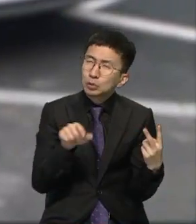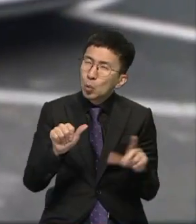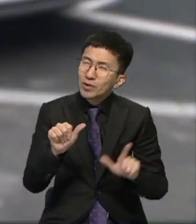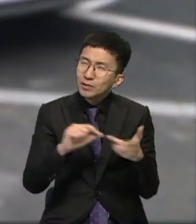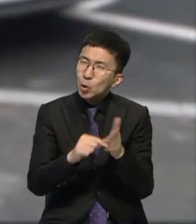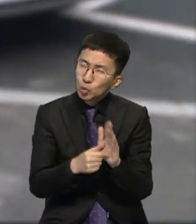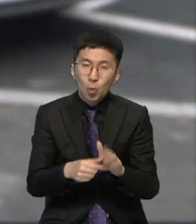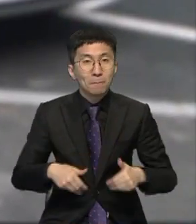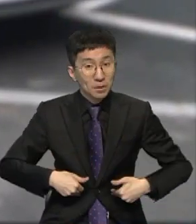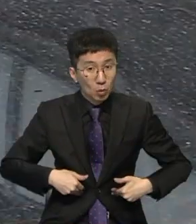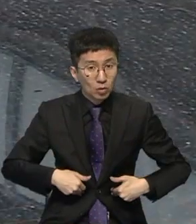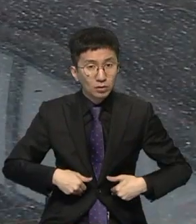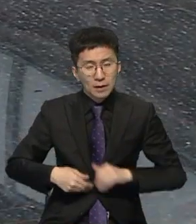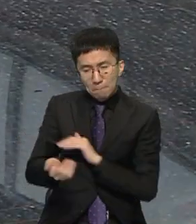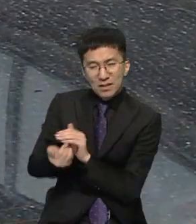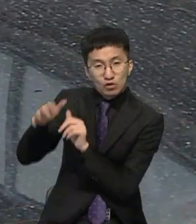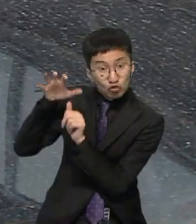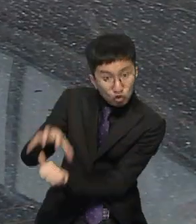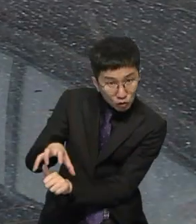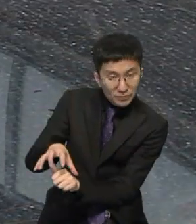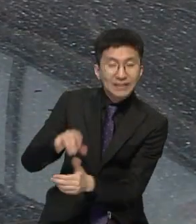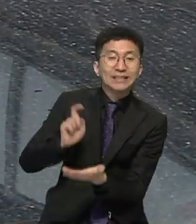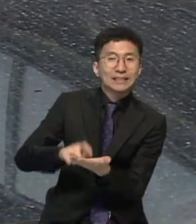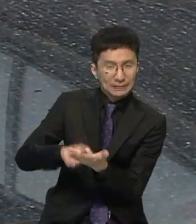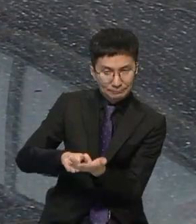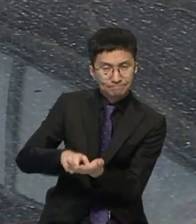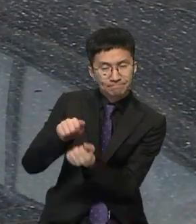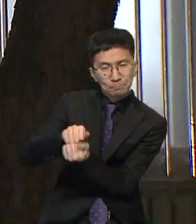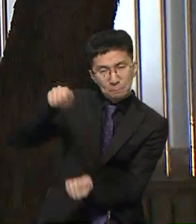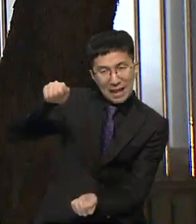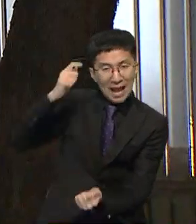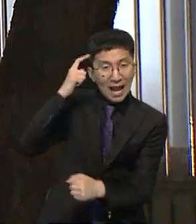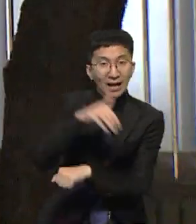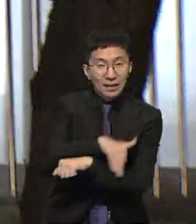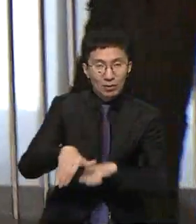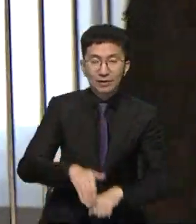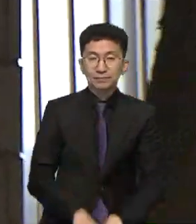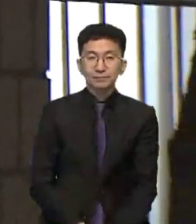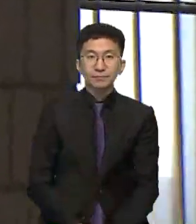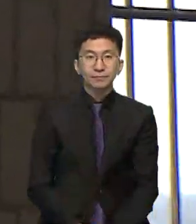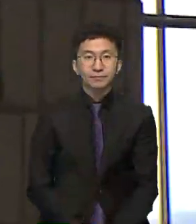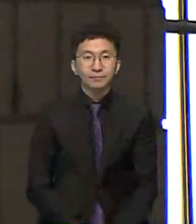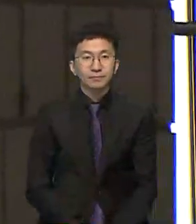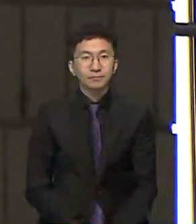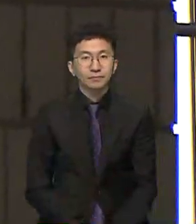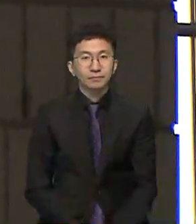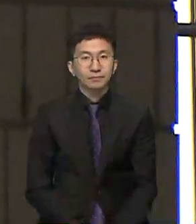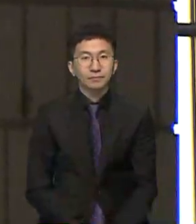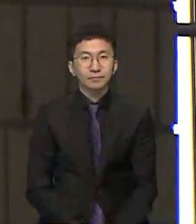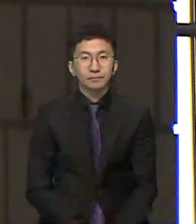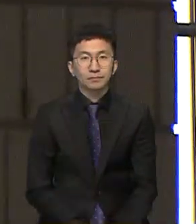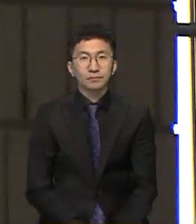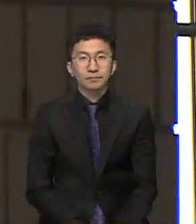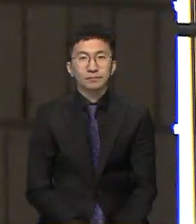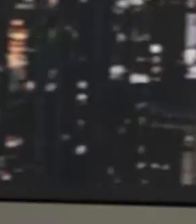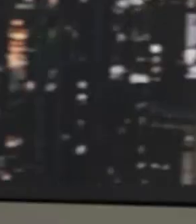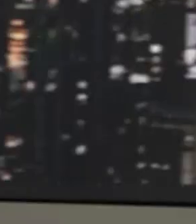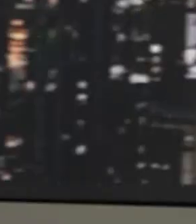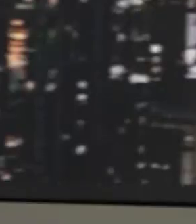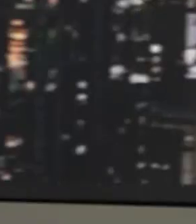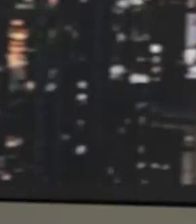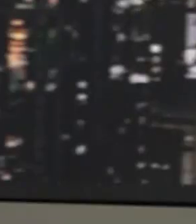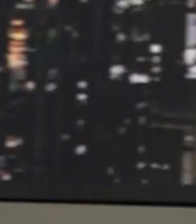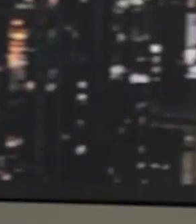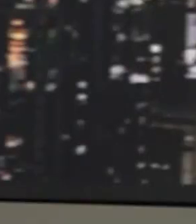먼저 구금한 뒤 사후 판단을 받는 긴급 잠정조치를 도입하겠다고 밝혔습니다. SBS 이성훈입니다.